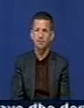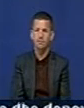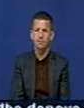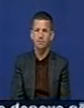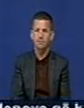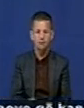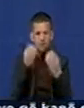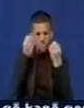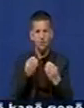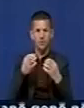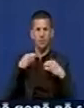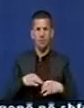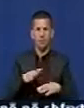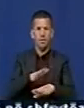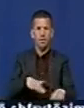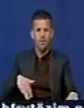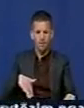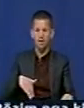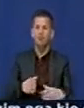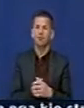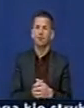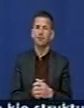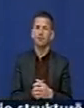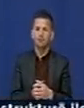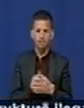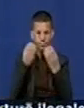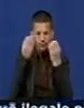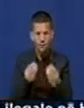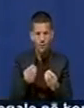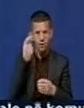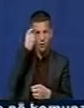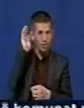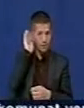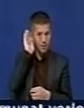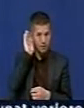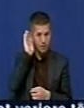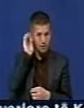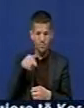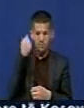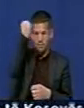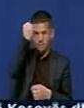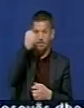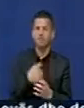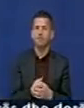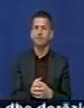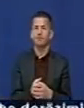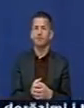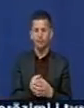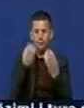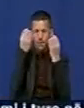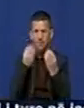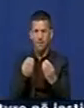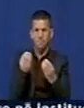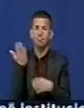I ndëruar kryetari parlamentit Zoti Veseli, i ndëruari kryeministër i Kosovës Zoti Mostafa, të